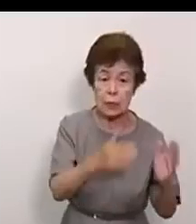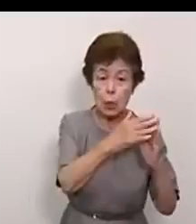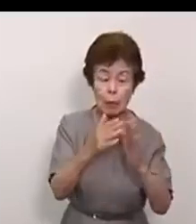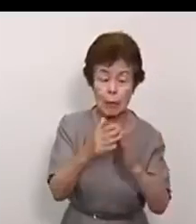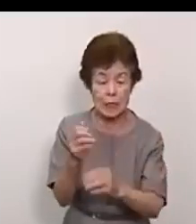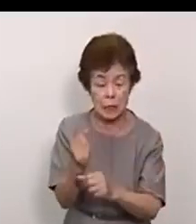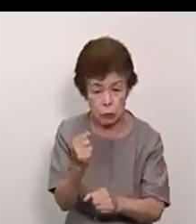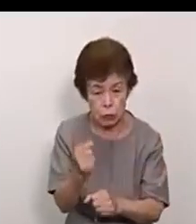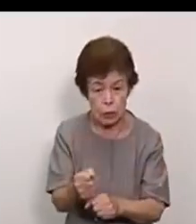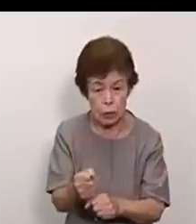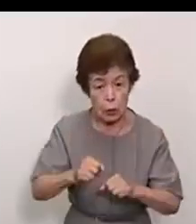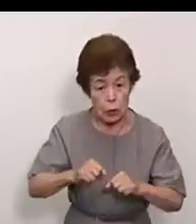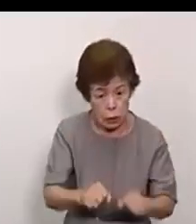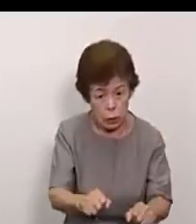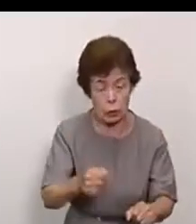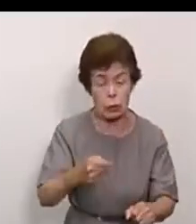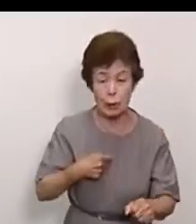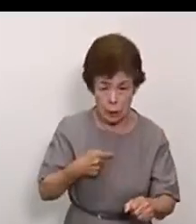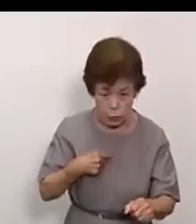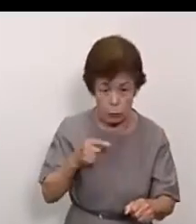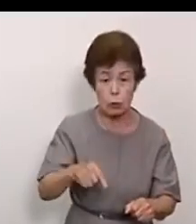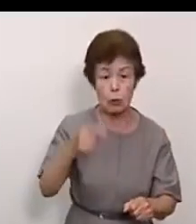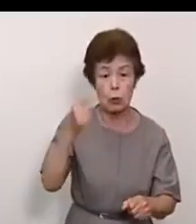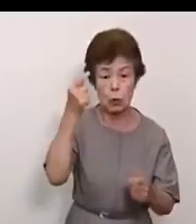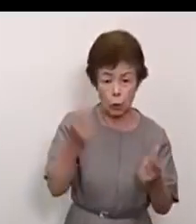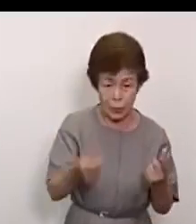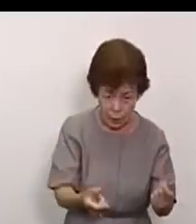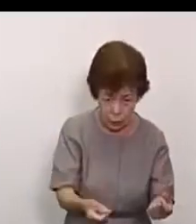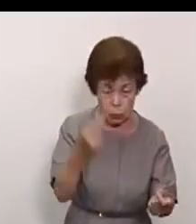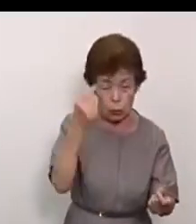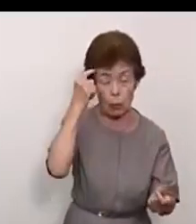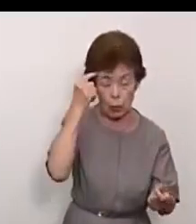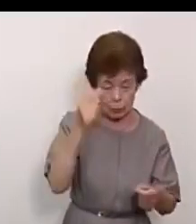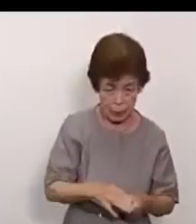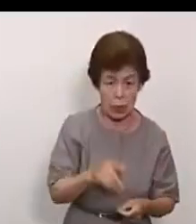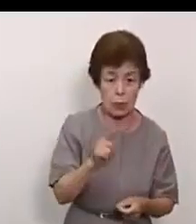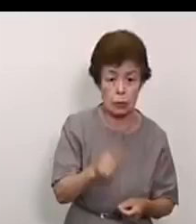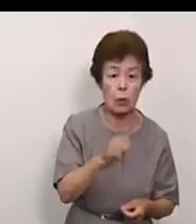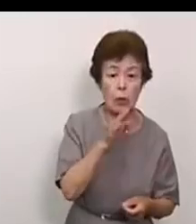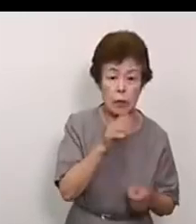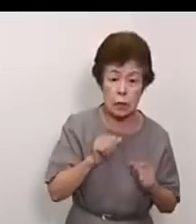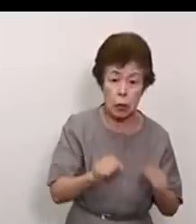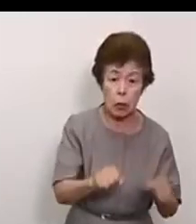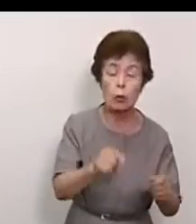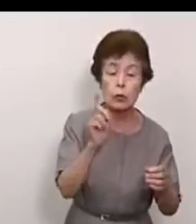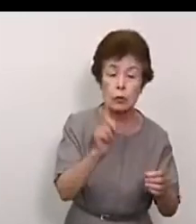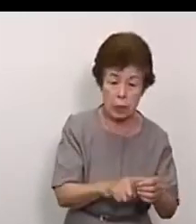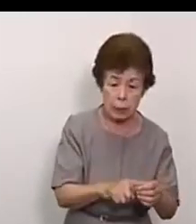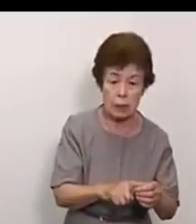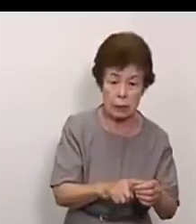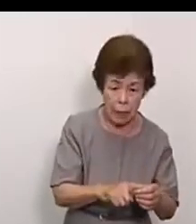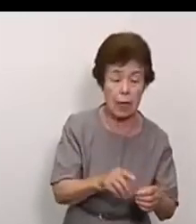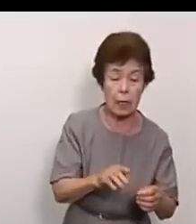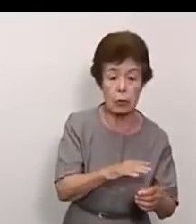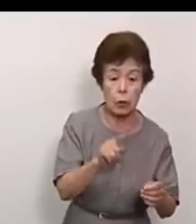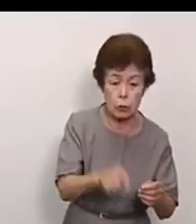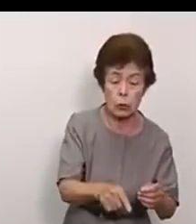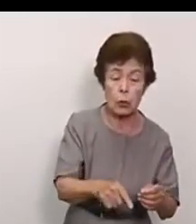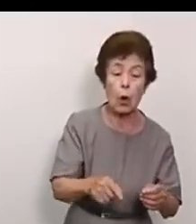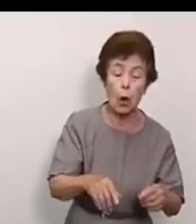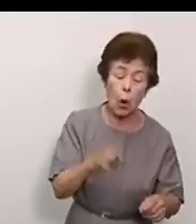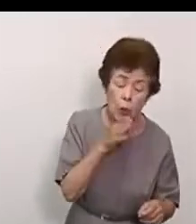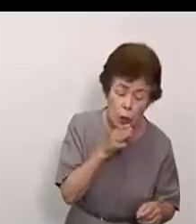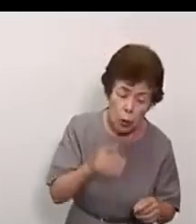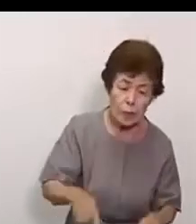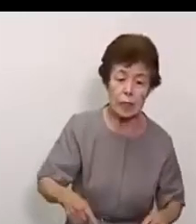策を掲げてるんですけど、そういう政策を実行するために必ず当事者を入れてくれと。確かに車椅子に乗